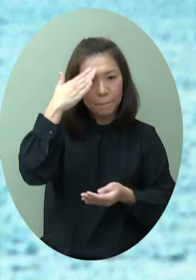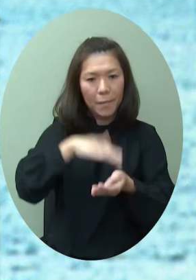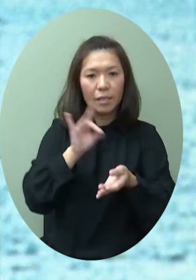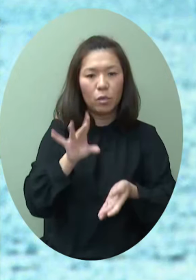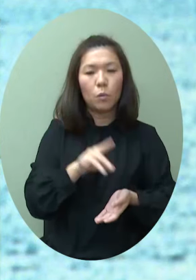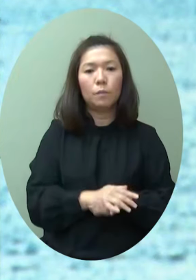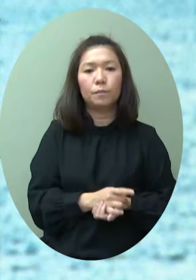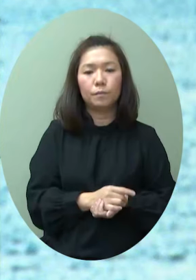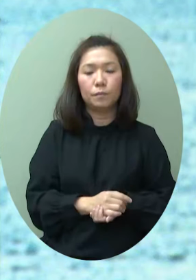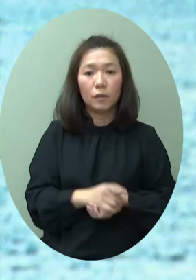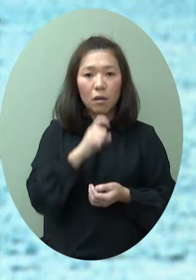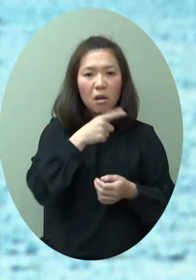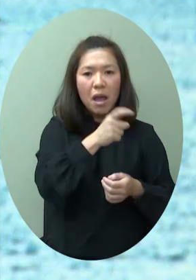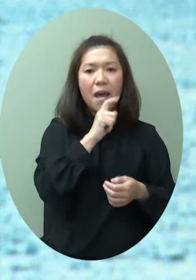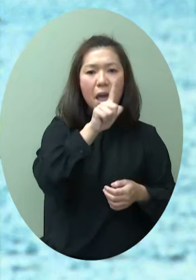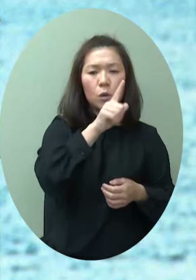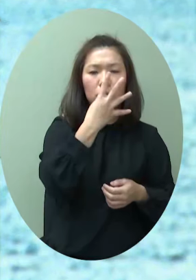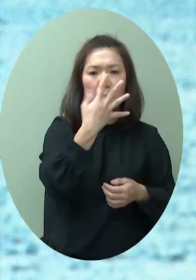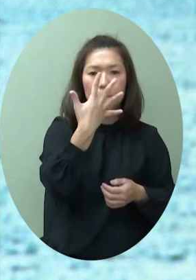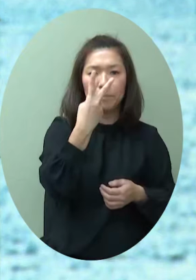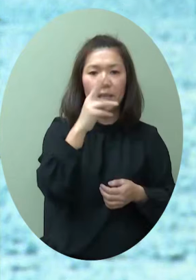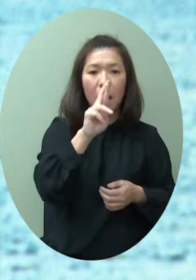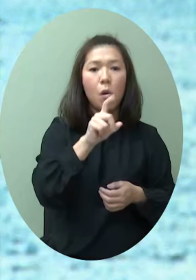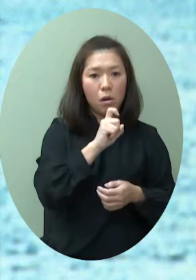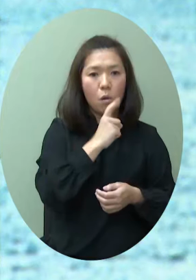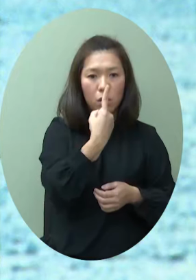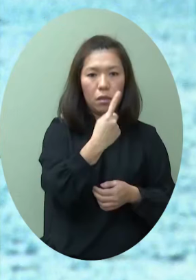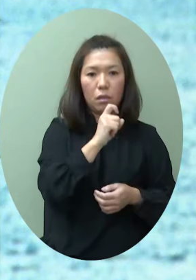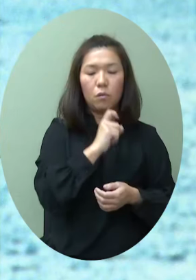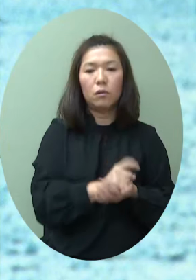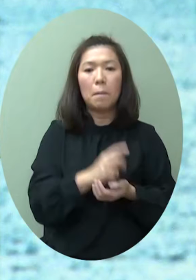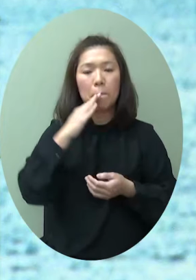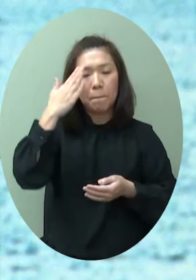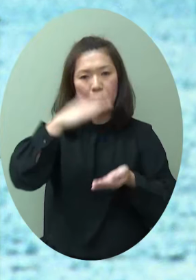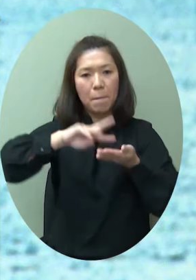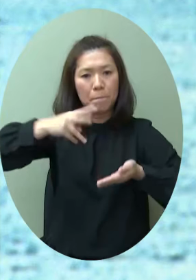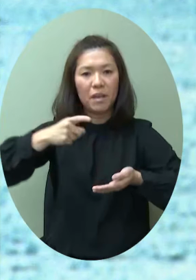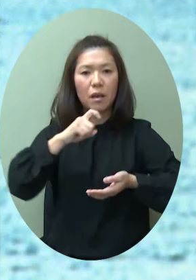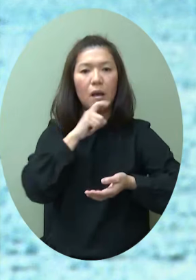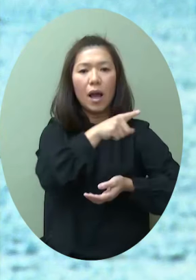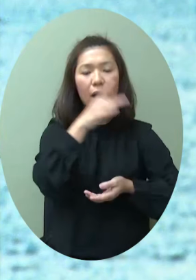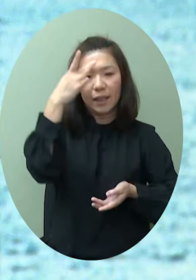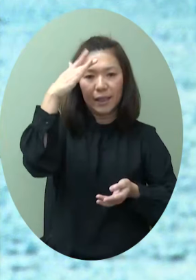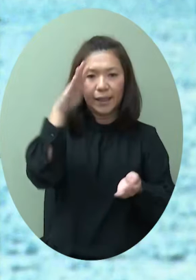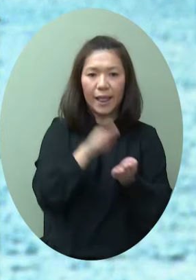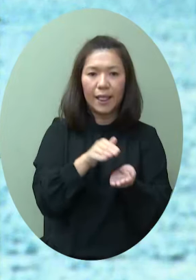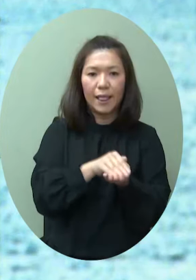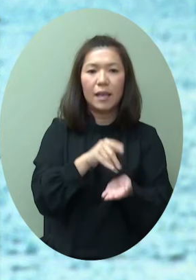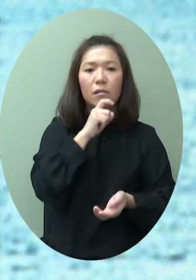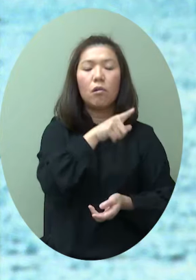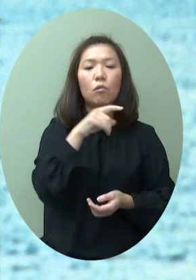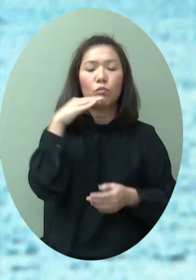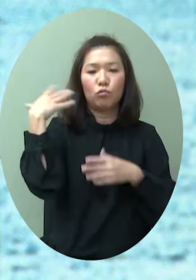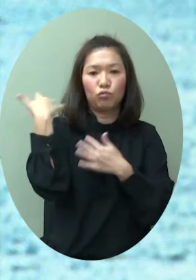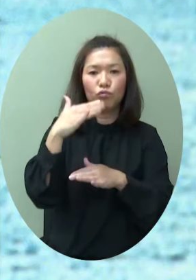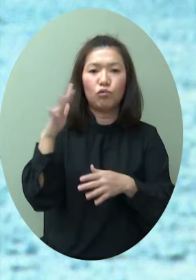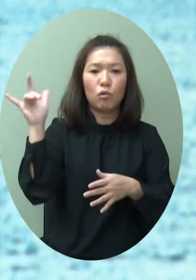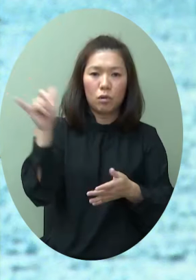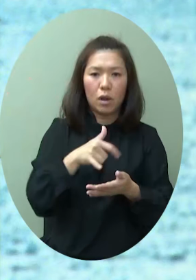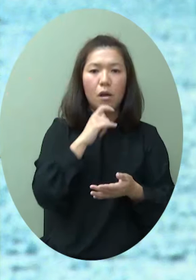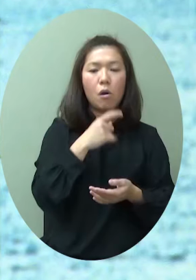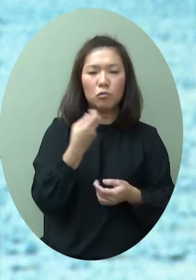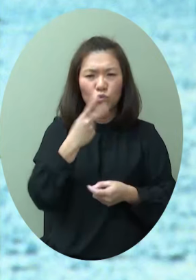带L452R。嘅變異病毒基因啦，咁係印尼輸入嘅，咁餘下一種係嗰個化